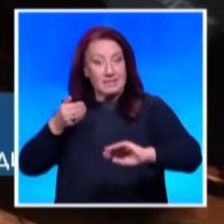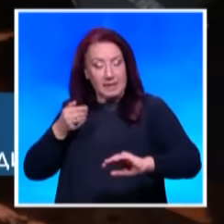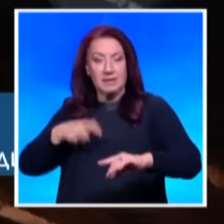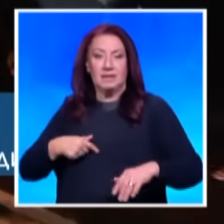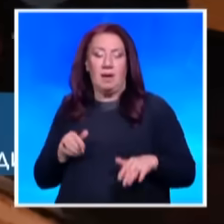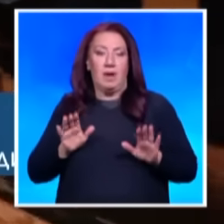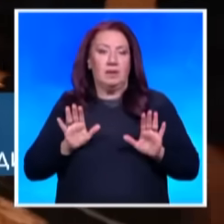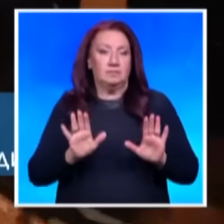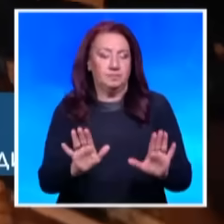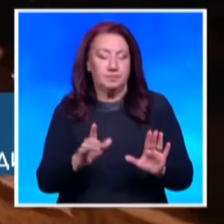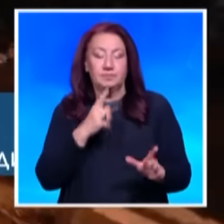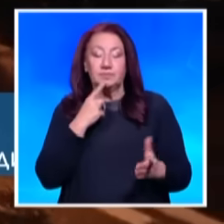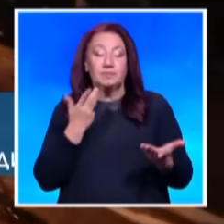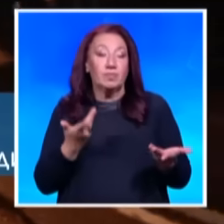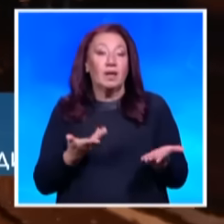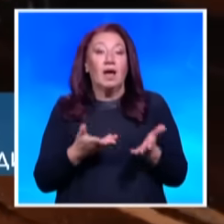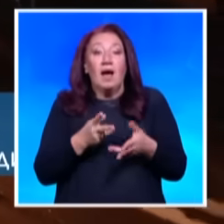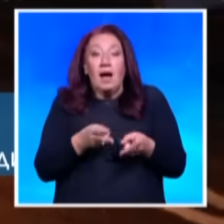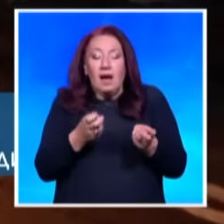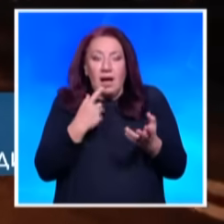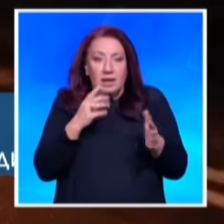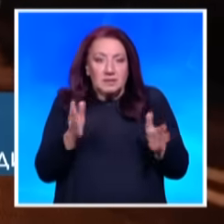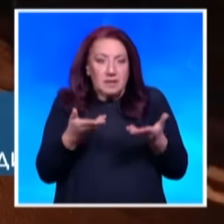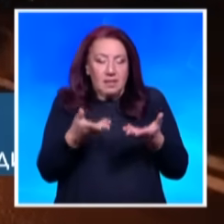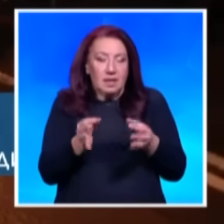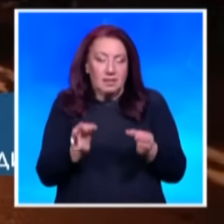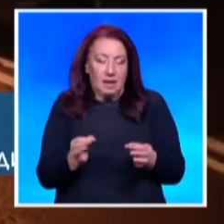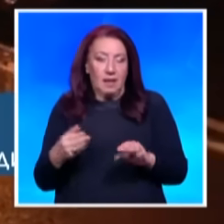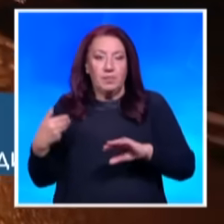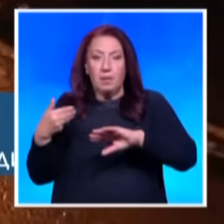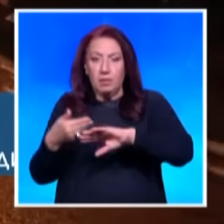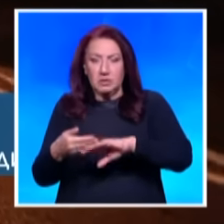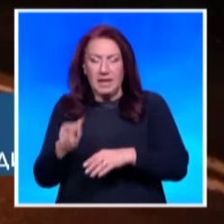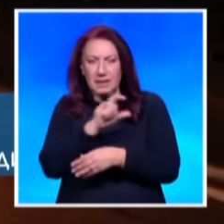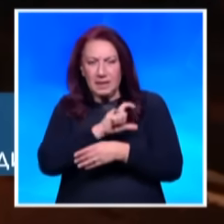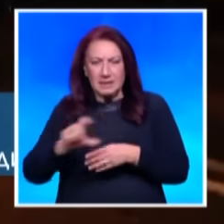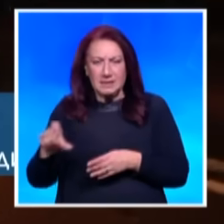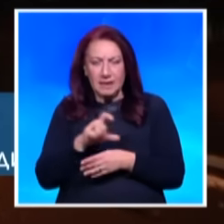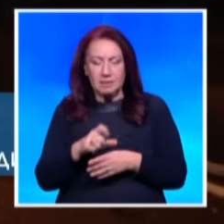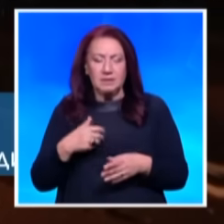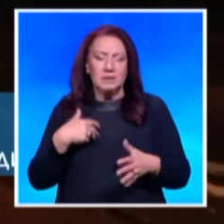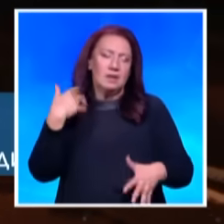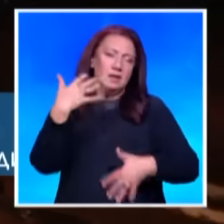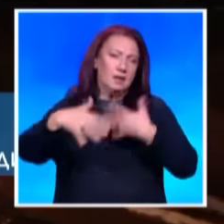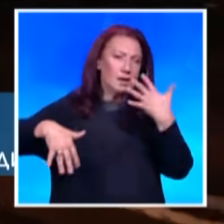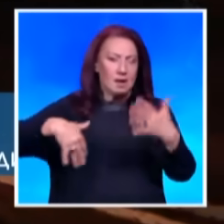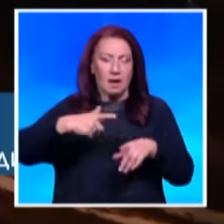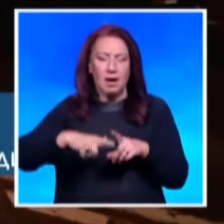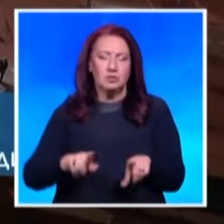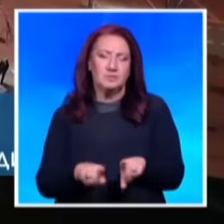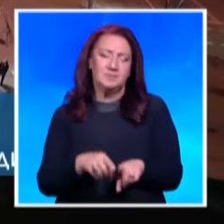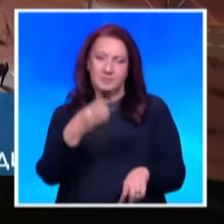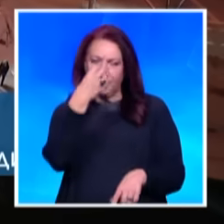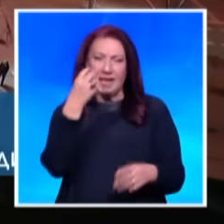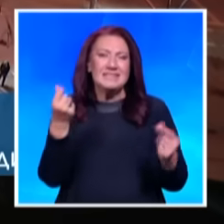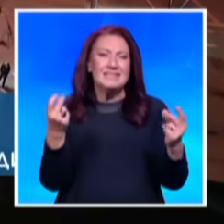и охраняващите. Как се стигна до всичко това? В последните седмици настъпи истински хаос и цирк покрай организирането на матча